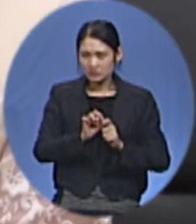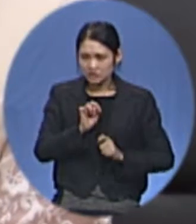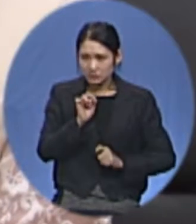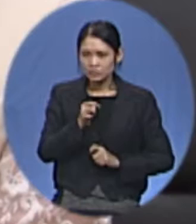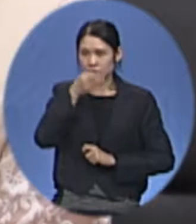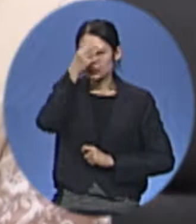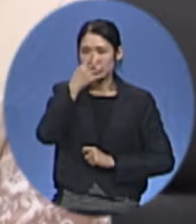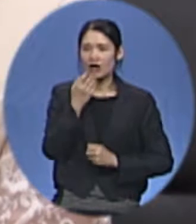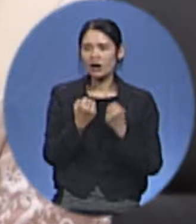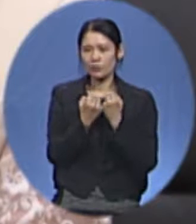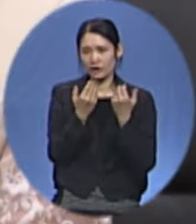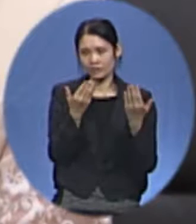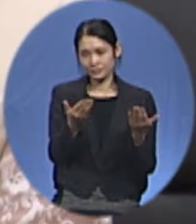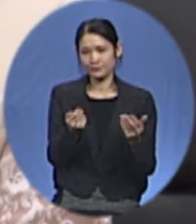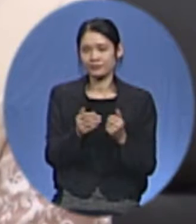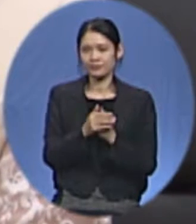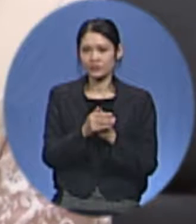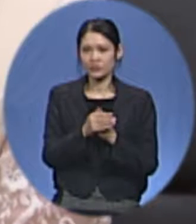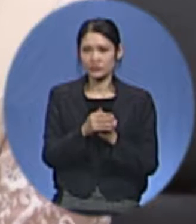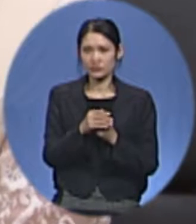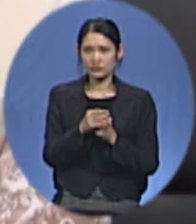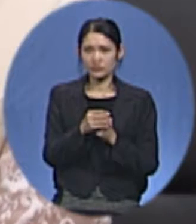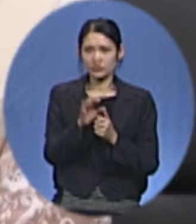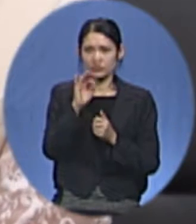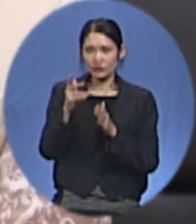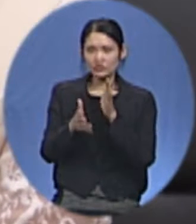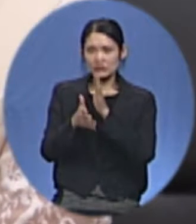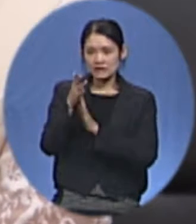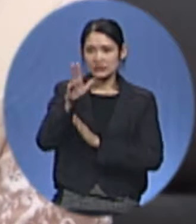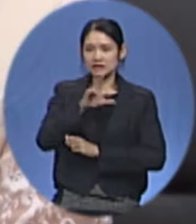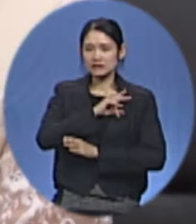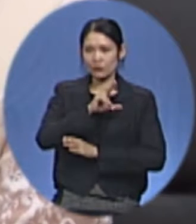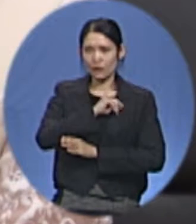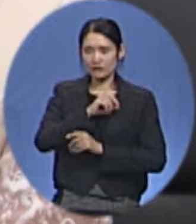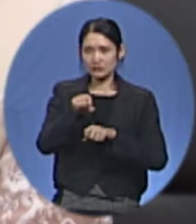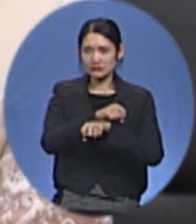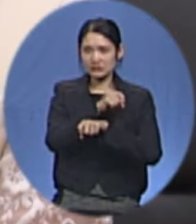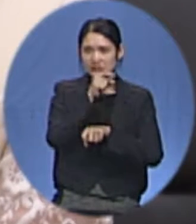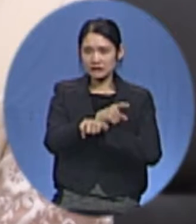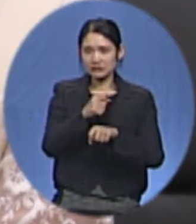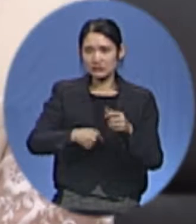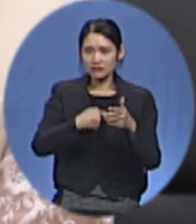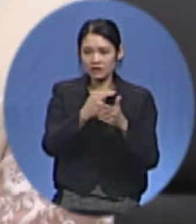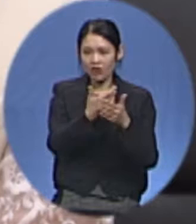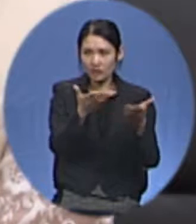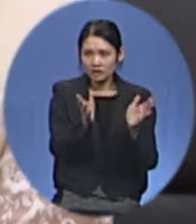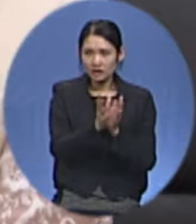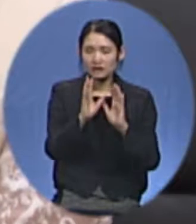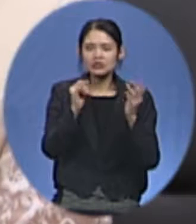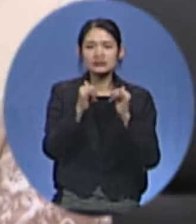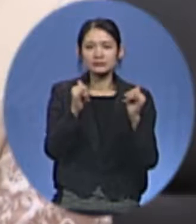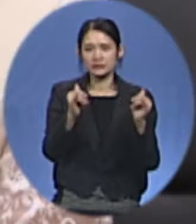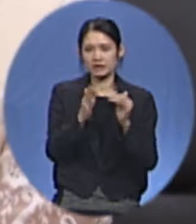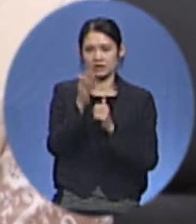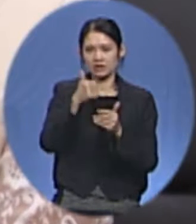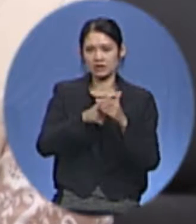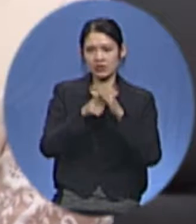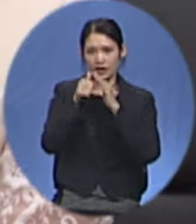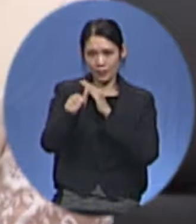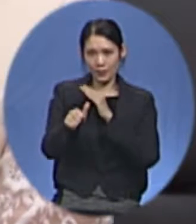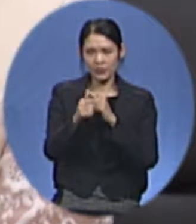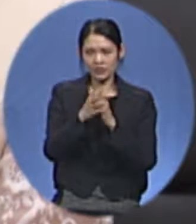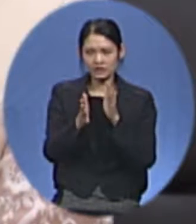말씀을 드립니다. 시의원은 특정 정당이 아닌 시민을 대변하여 시의